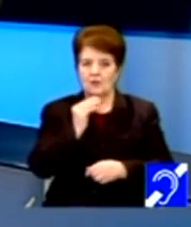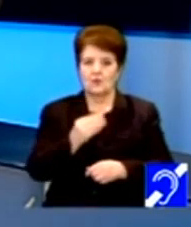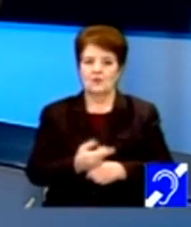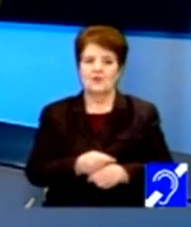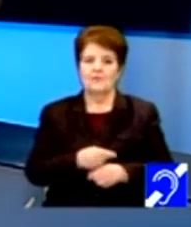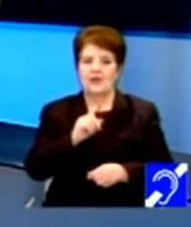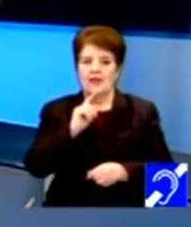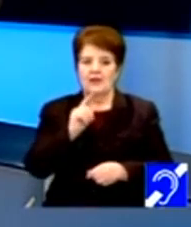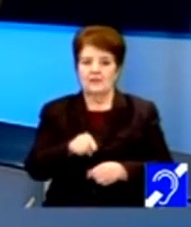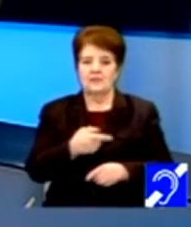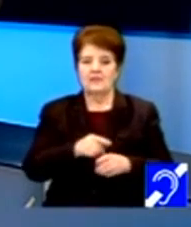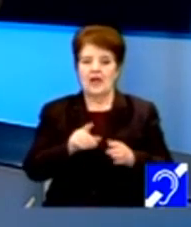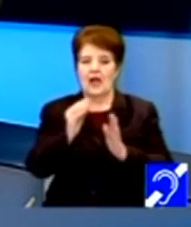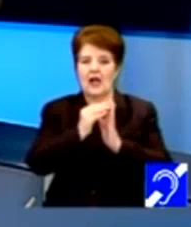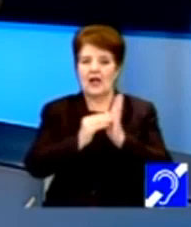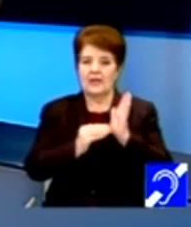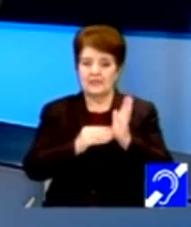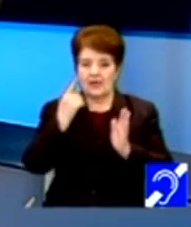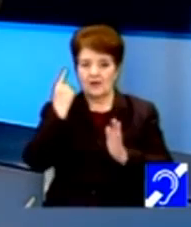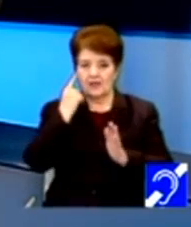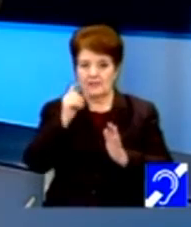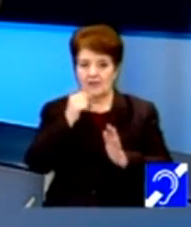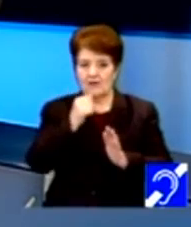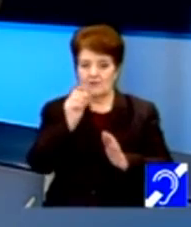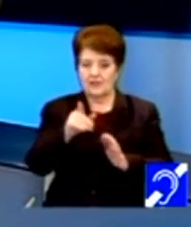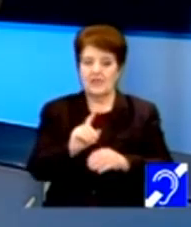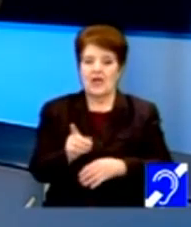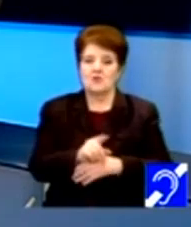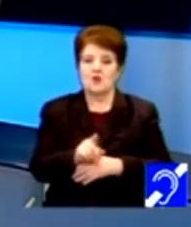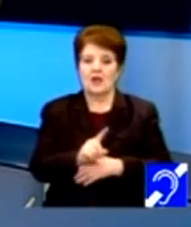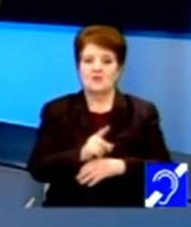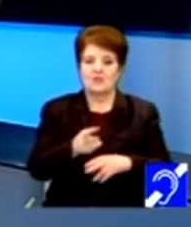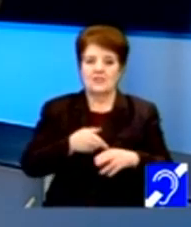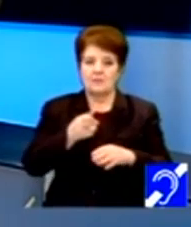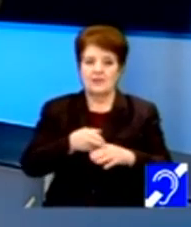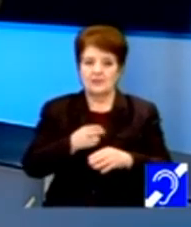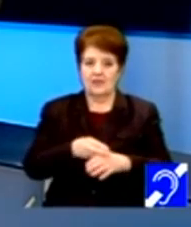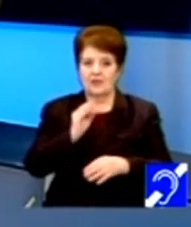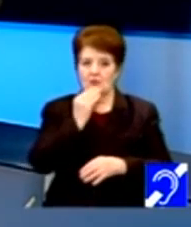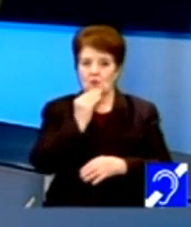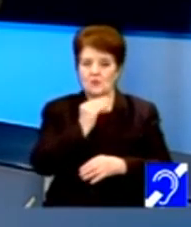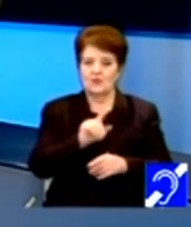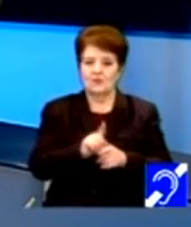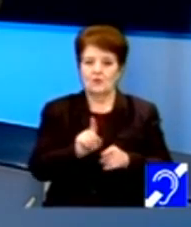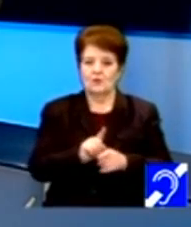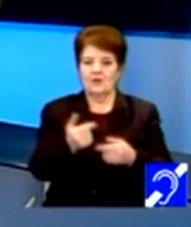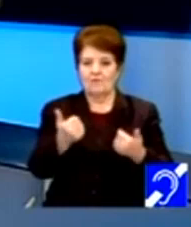țin cont și de faptul că în calendarul chinezesc anul viitor este al șoareciului de metal, așa că au pregătit și dulciuri în forma de